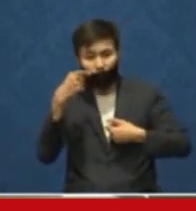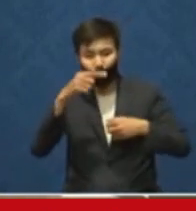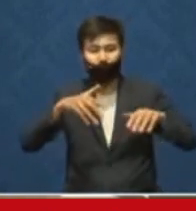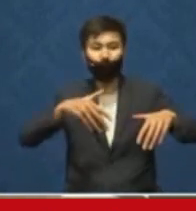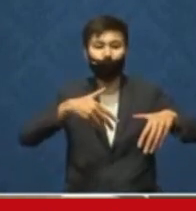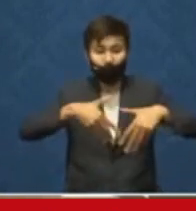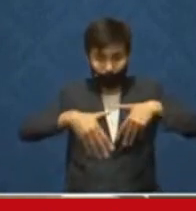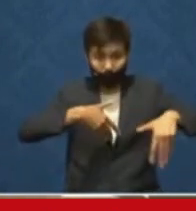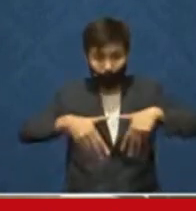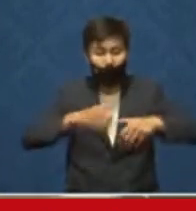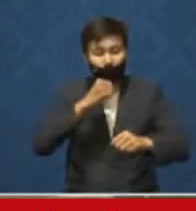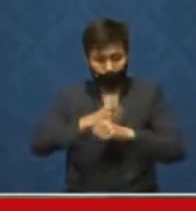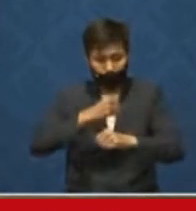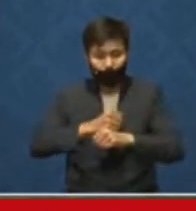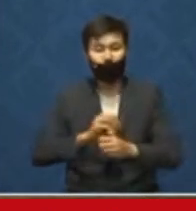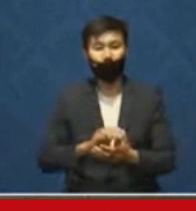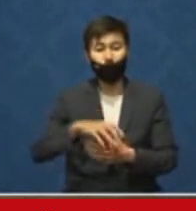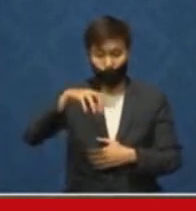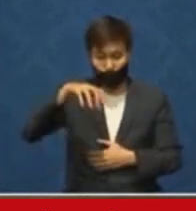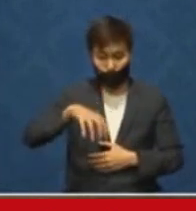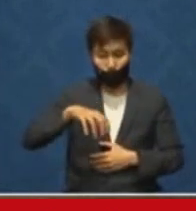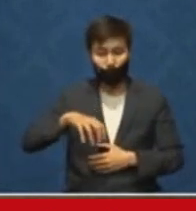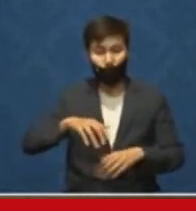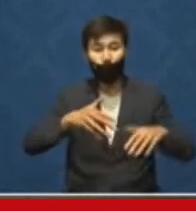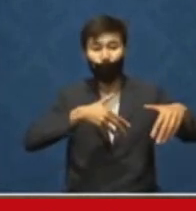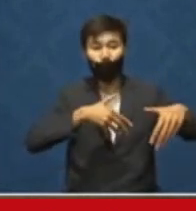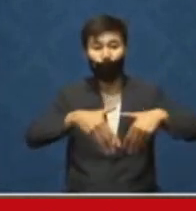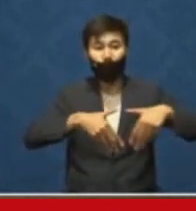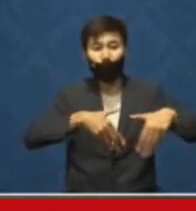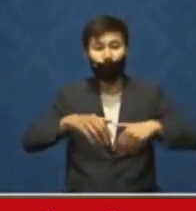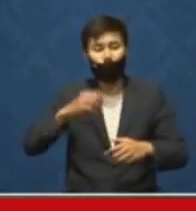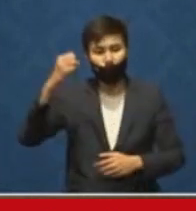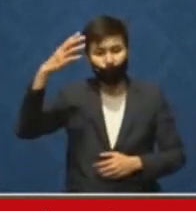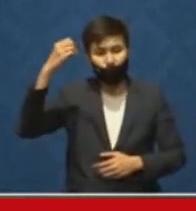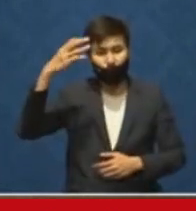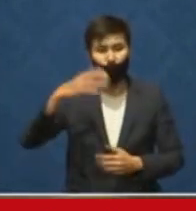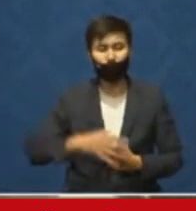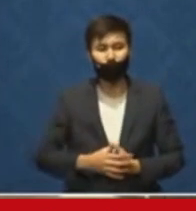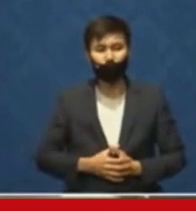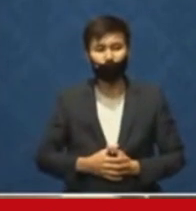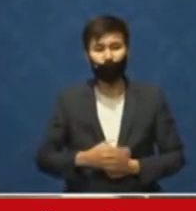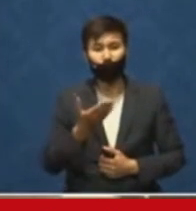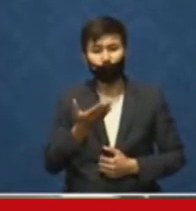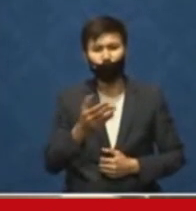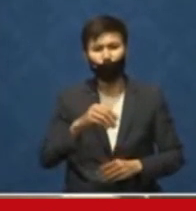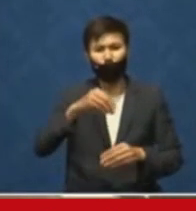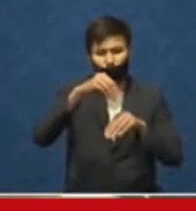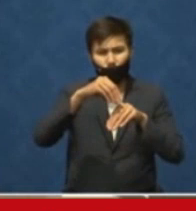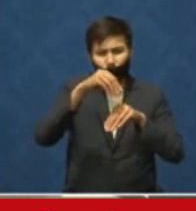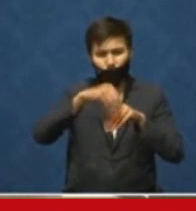ไฟวะลงไปว่าชุมชนจริงดิหนึ่งเป็นของชาวบ้านแล้วรถจากทุนใหญ่โรงไฟฟ้าใหญ่ๆเนี่ย